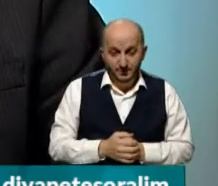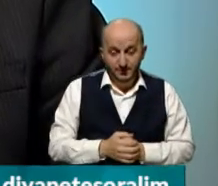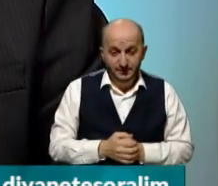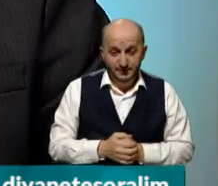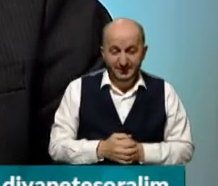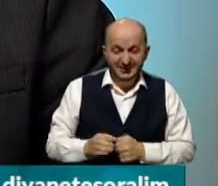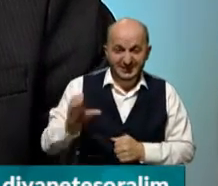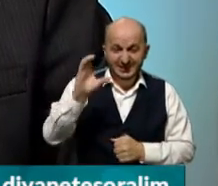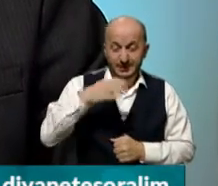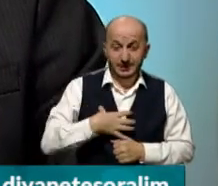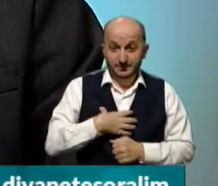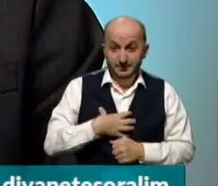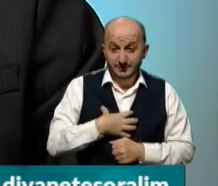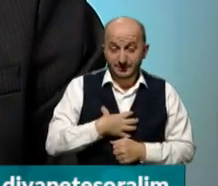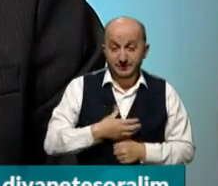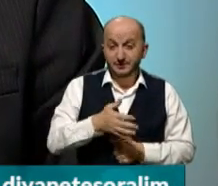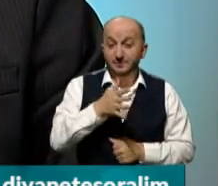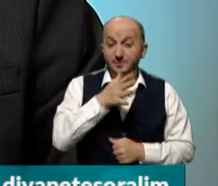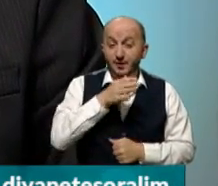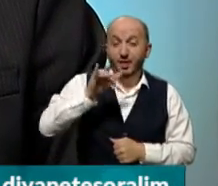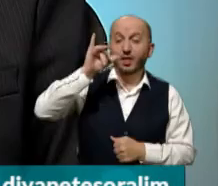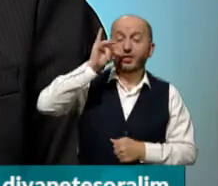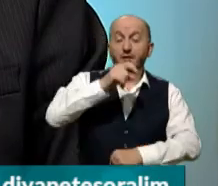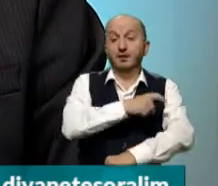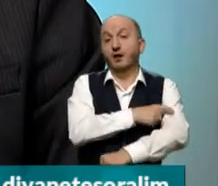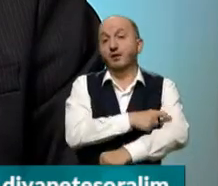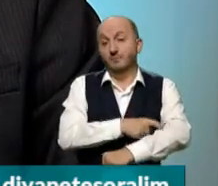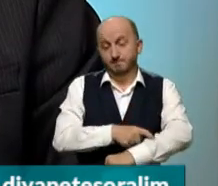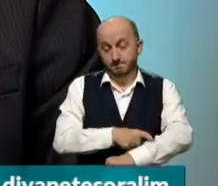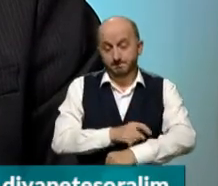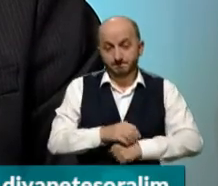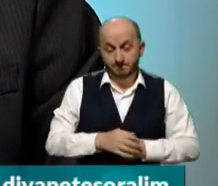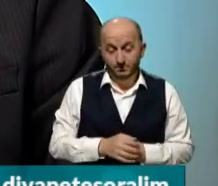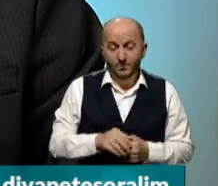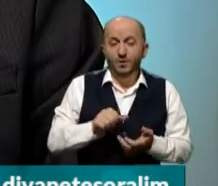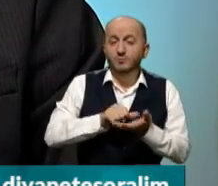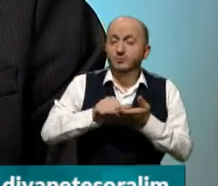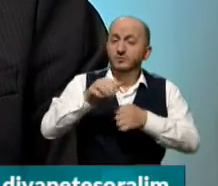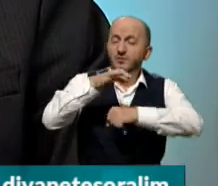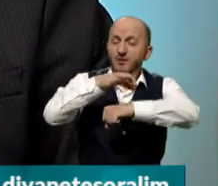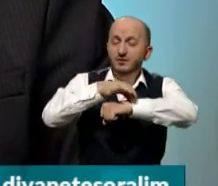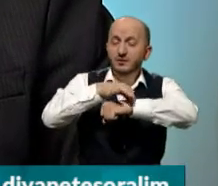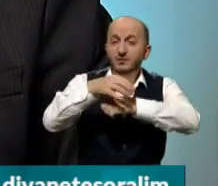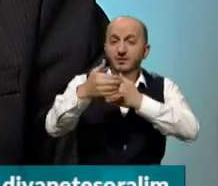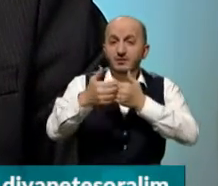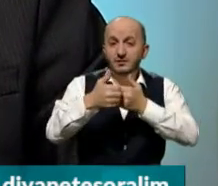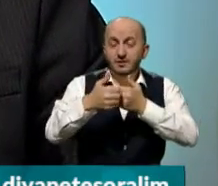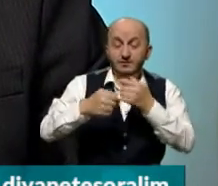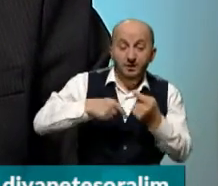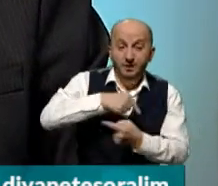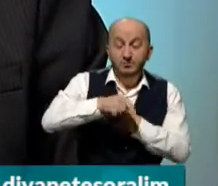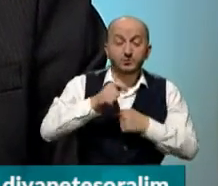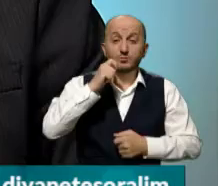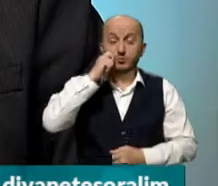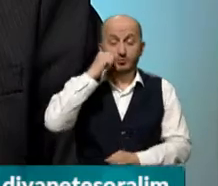İslam dini malum içkiyi haram kılmıştır. Aslında bütün hastalıkların tedavisini aramak da Müslümanın